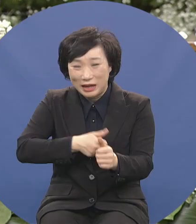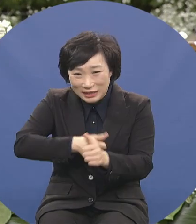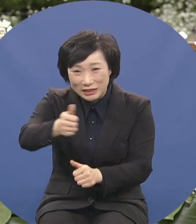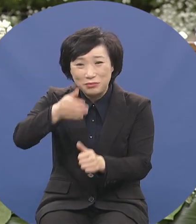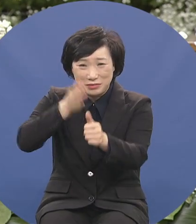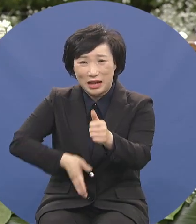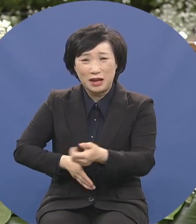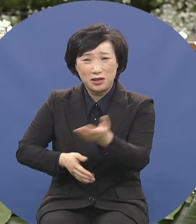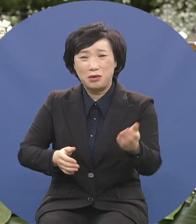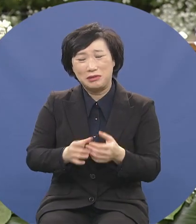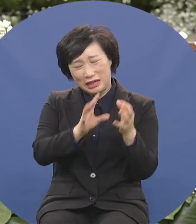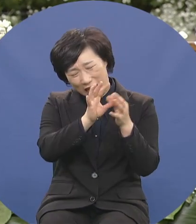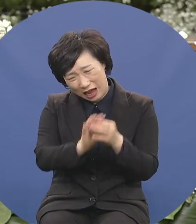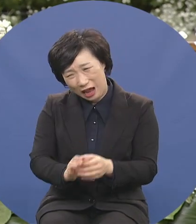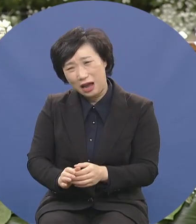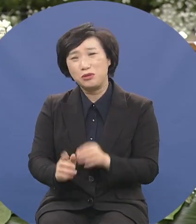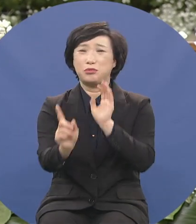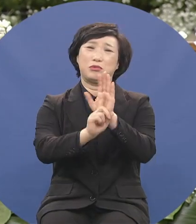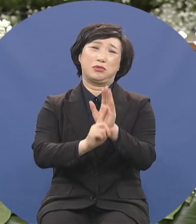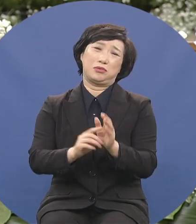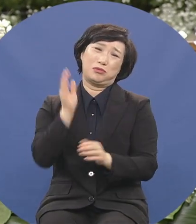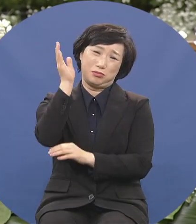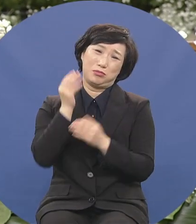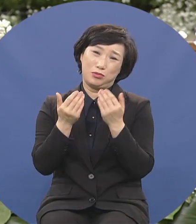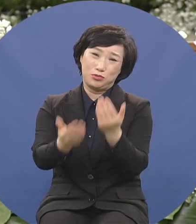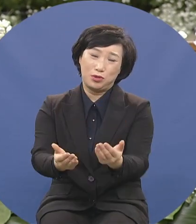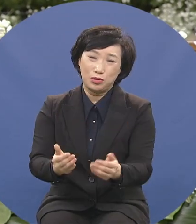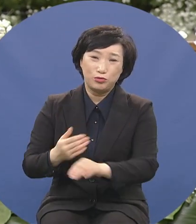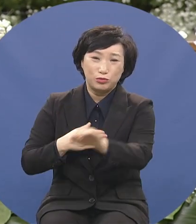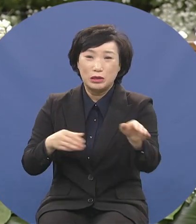가장 기본적인 기초적인 얘기인데